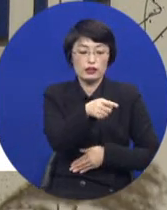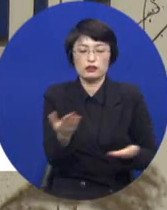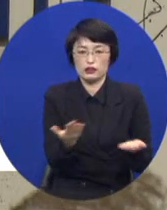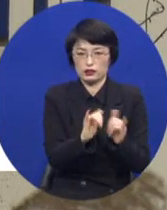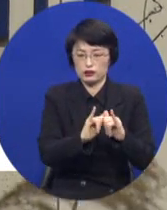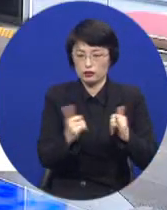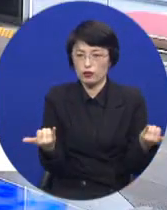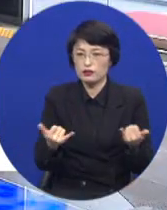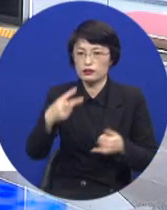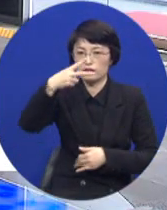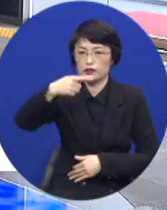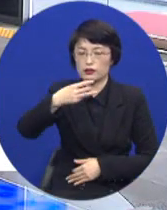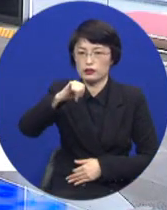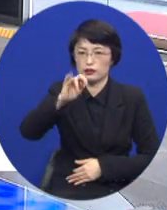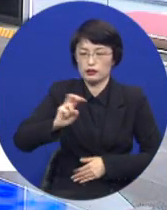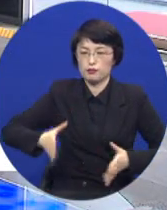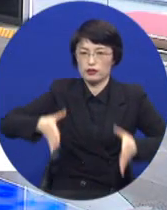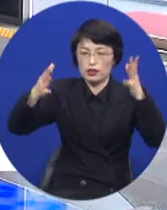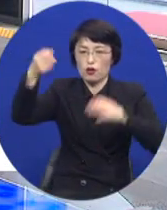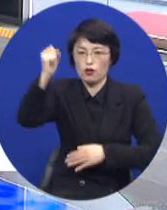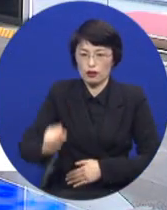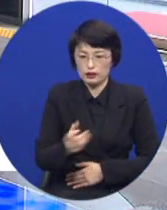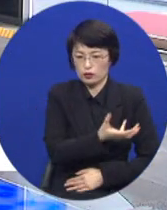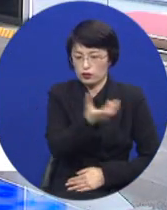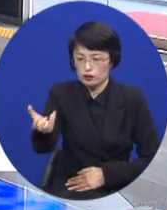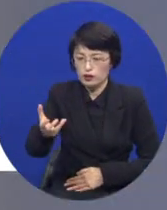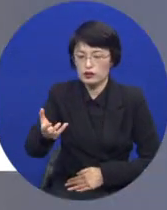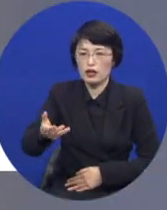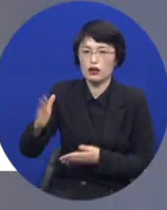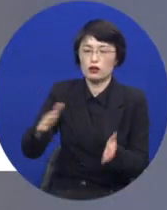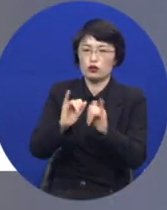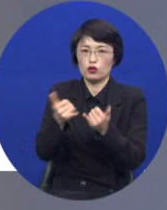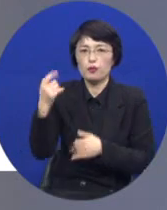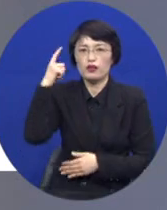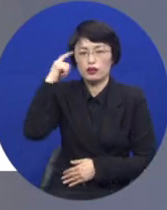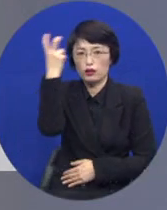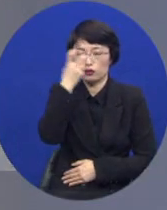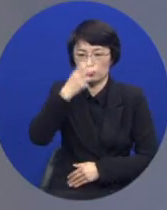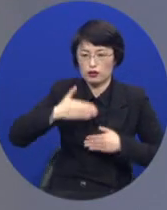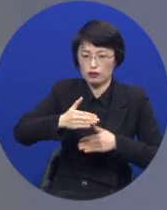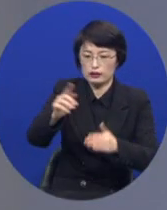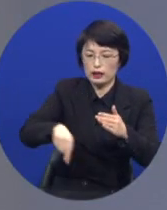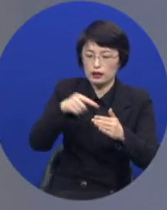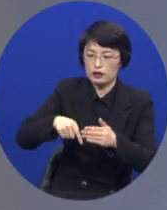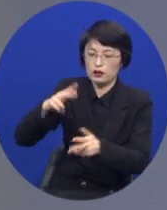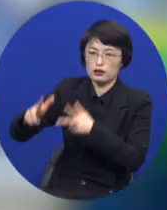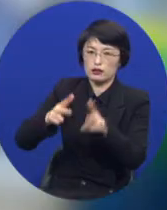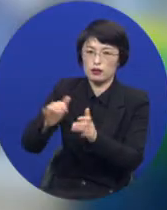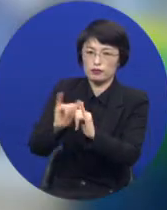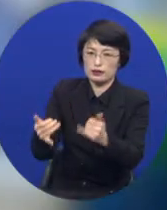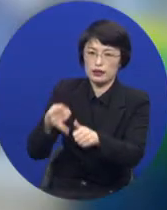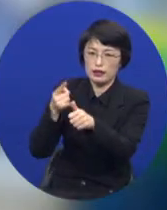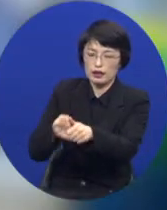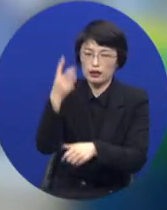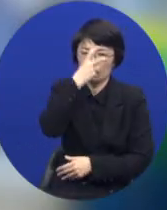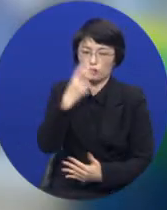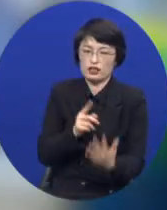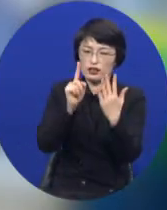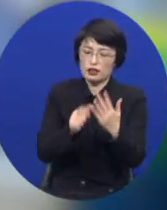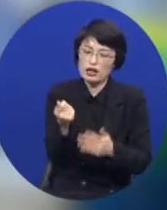드림 타워 카지노 도민 의견 조사 과정에서 사업자 측의 게 조사대상자 일부를 모아 소개해 준 것으로